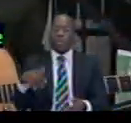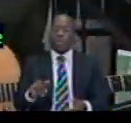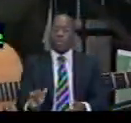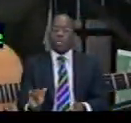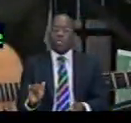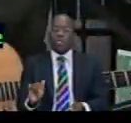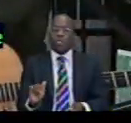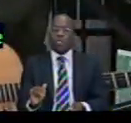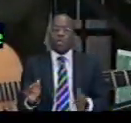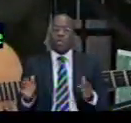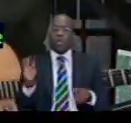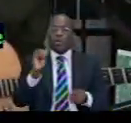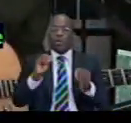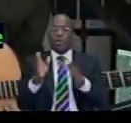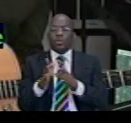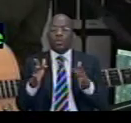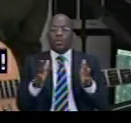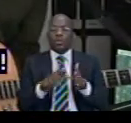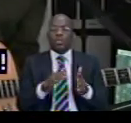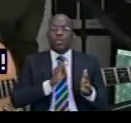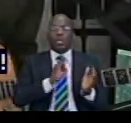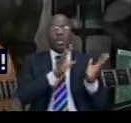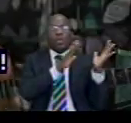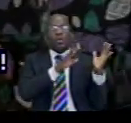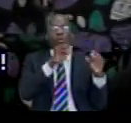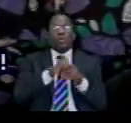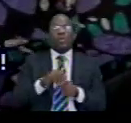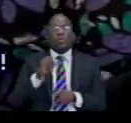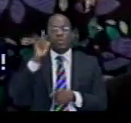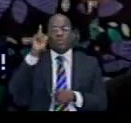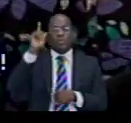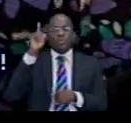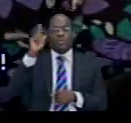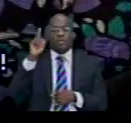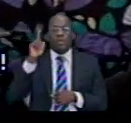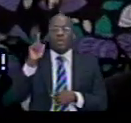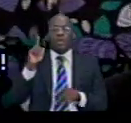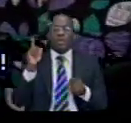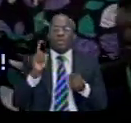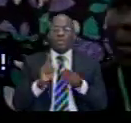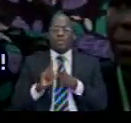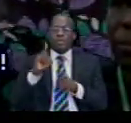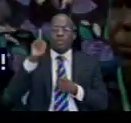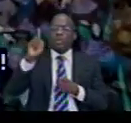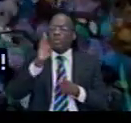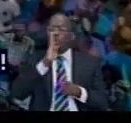Oh, c'est en toi, Jésus, que j'espère, à toi la gloire au ressuscité.